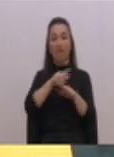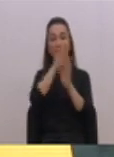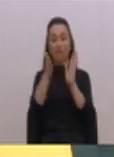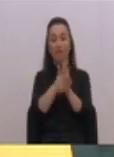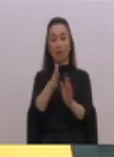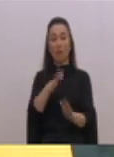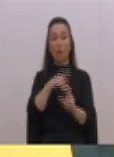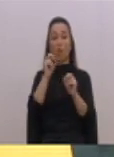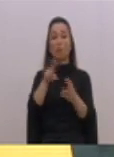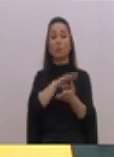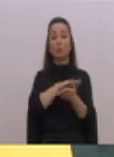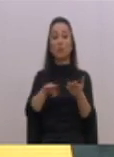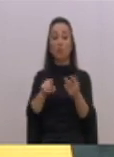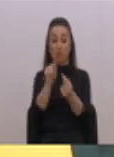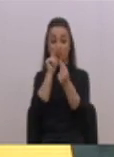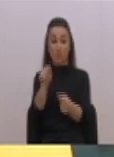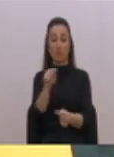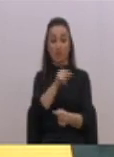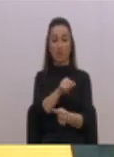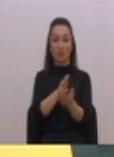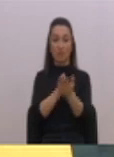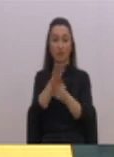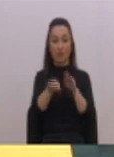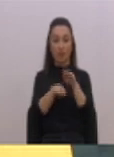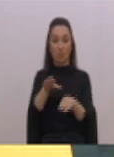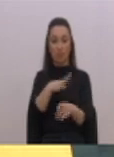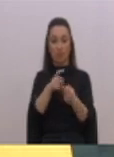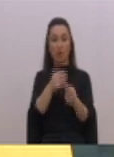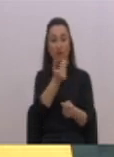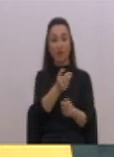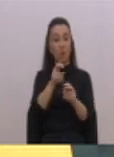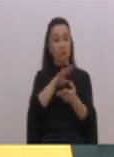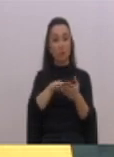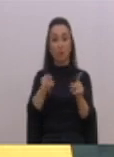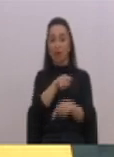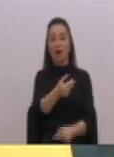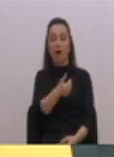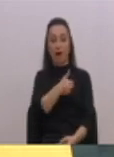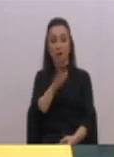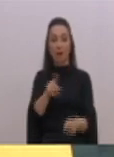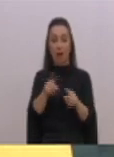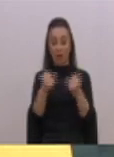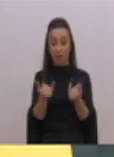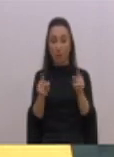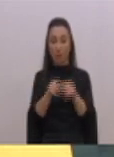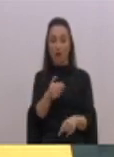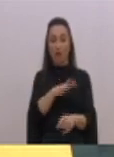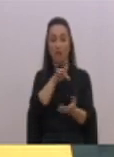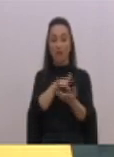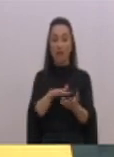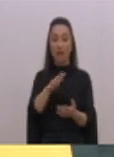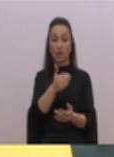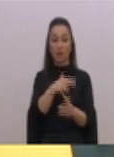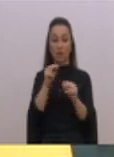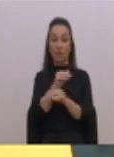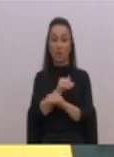ზუსტად უსაფრთხოების წინააღმდეგ მიმართული ნაბიჯები. Ამიტომ თქვენ არც უსაფრთხოება არ გინდოდათ და არც დღეს არ გინდათ რომ ამ ქვეყანაში იყოს